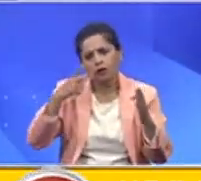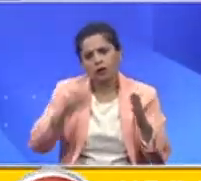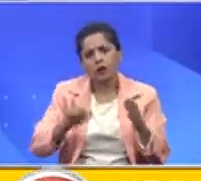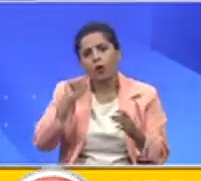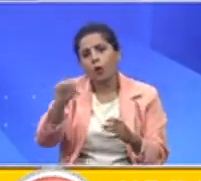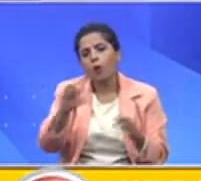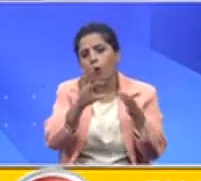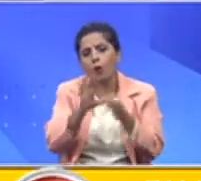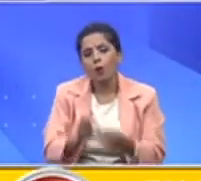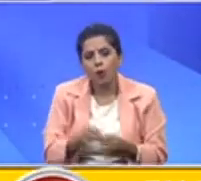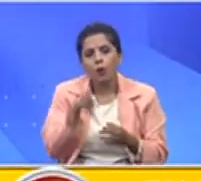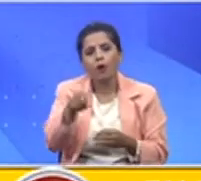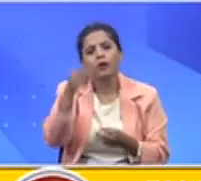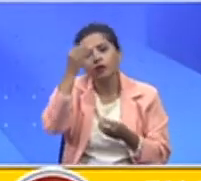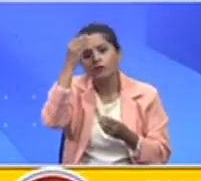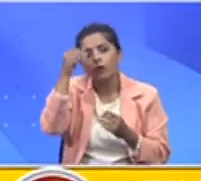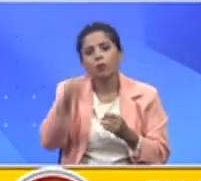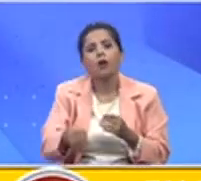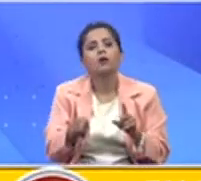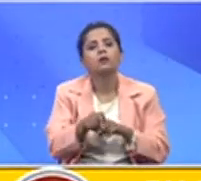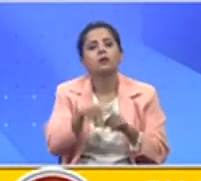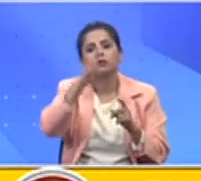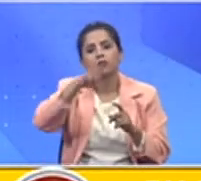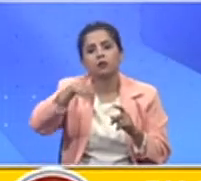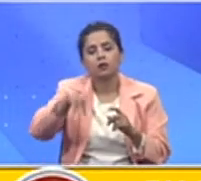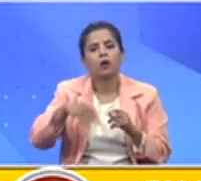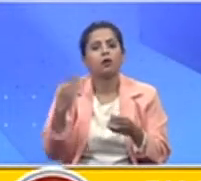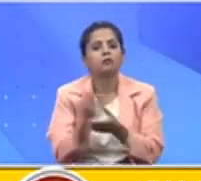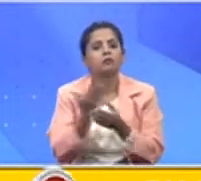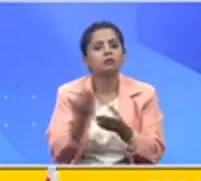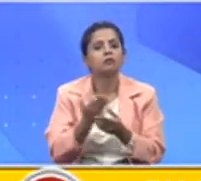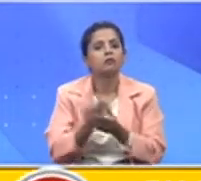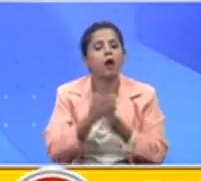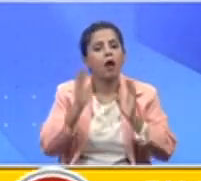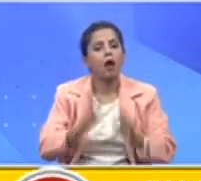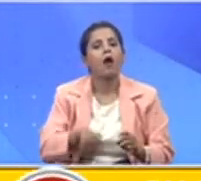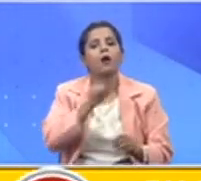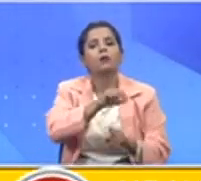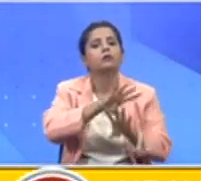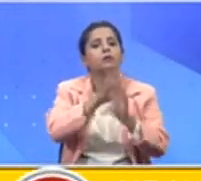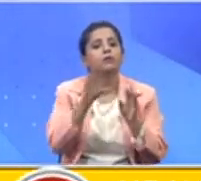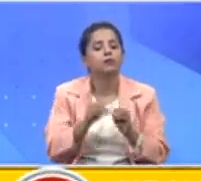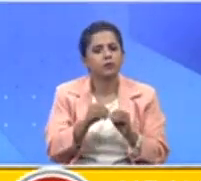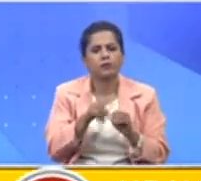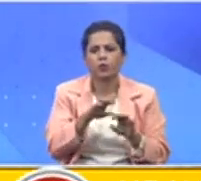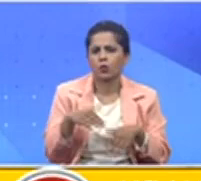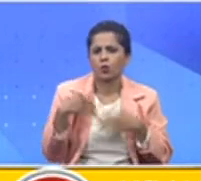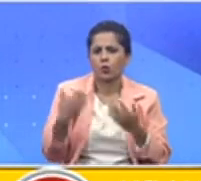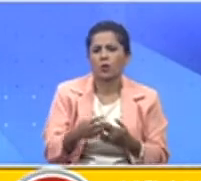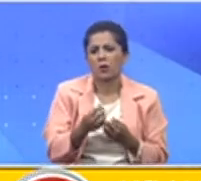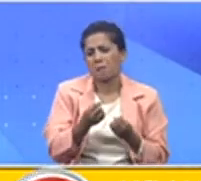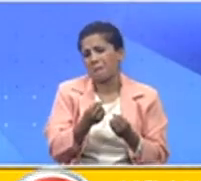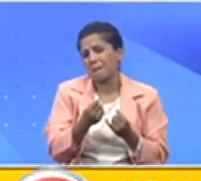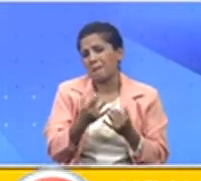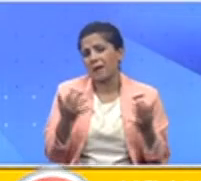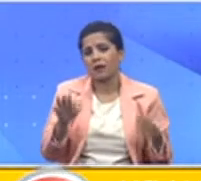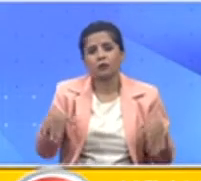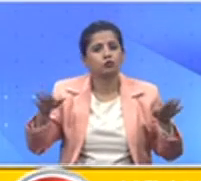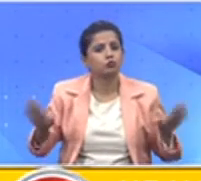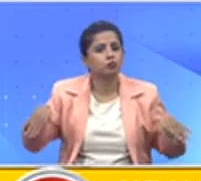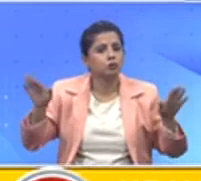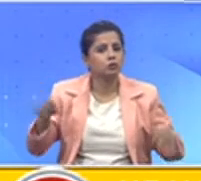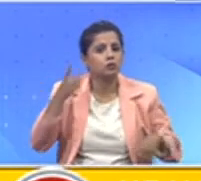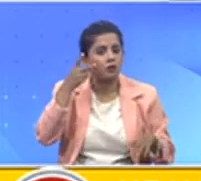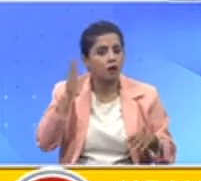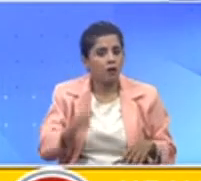उनसे जुड़ी जानकारी का documentation करते हैं, वो अब तक दर्जनों ऐसी चिडियाओं की,